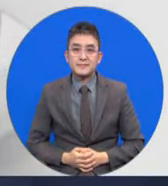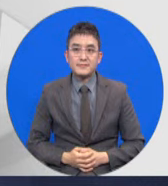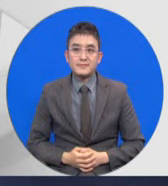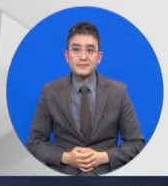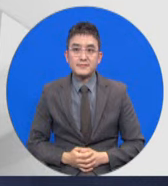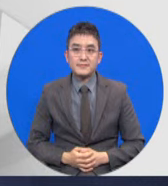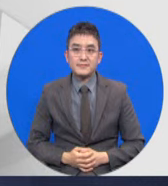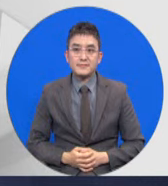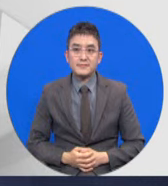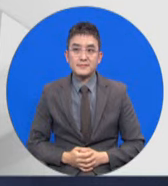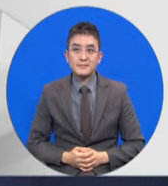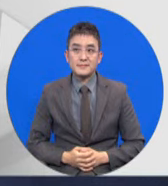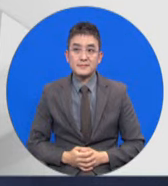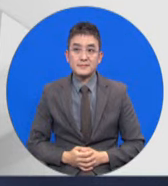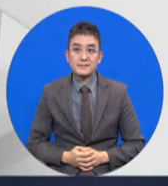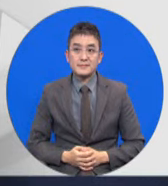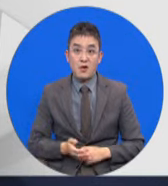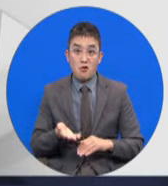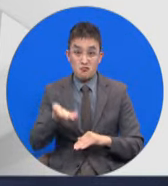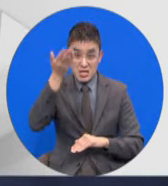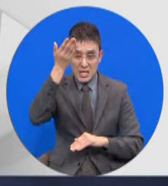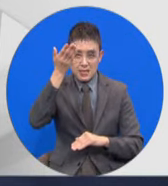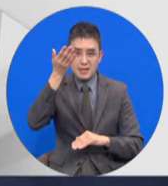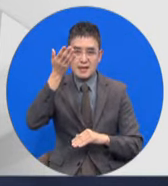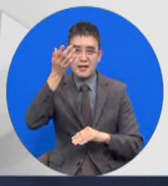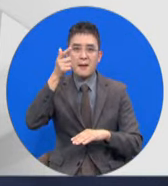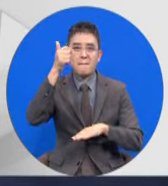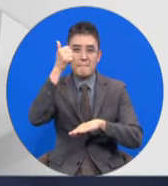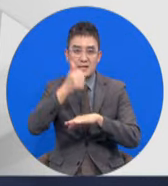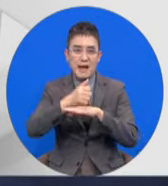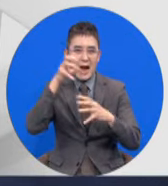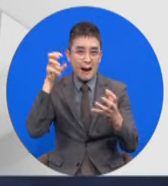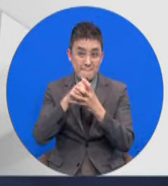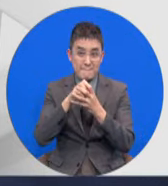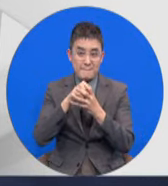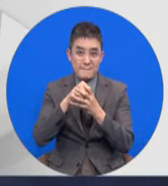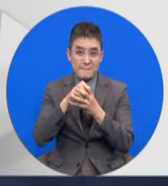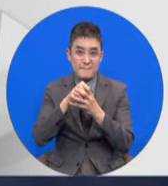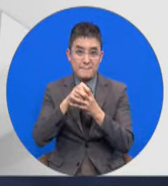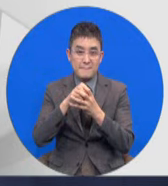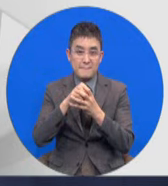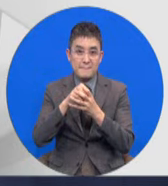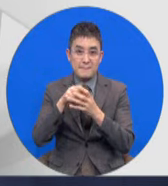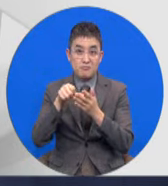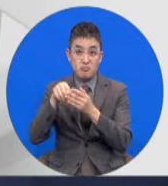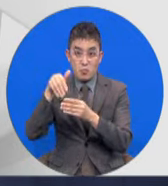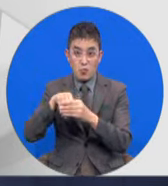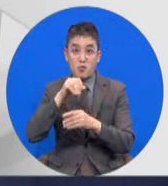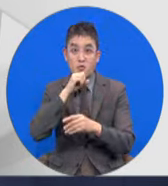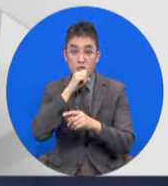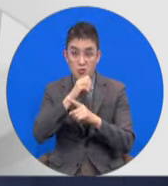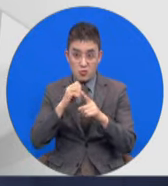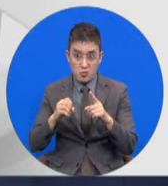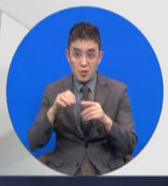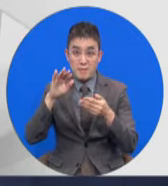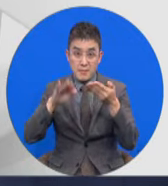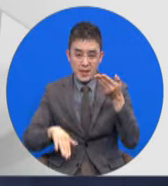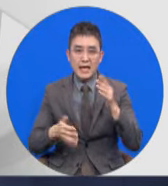자, 지금 최종 투표율이 위에 그래프고요. 사전 투표율이 아래 그래프입니다. 이번 총선의 사전